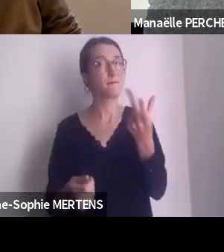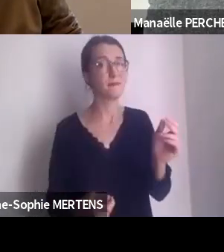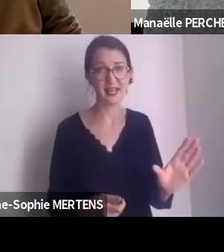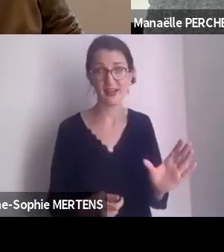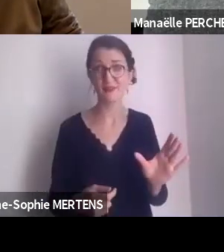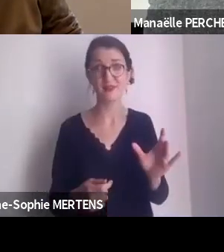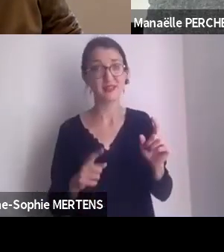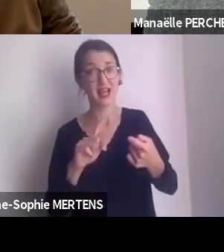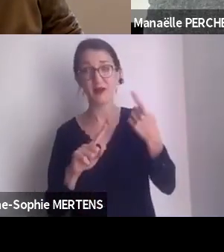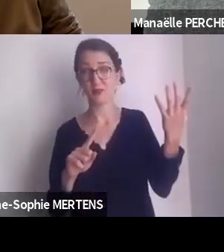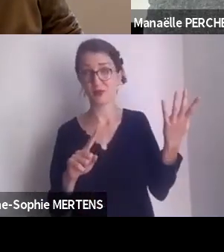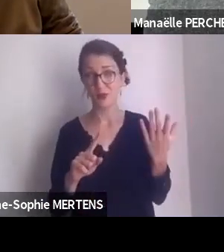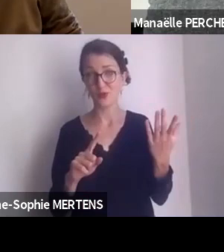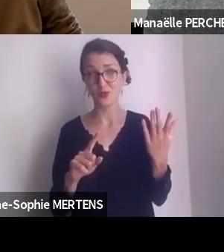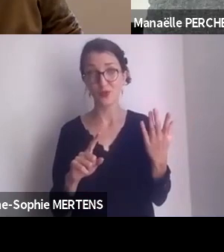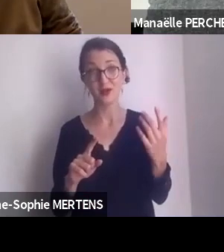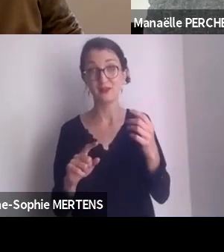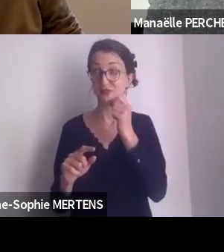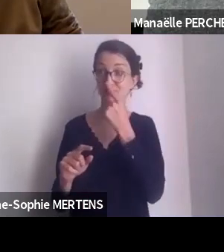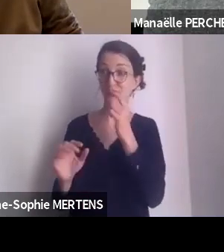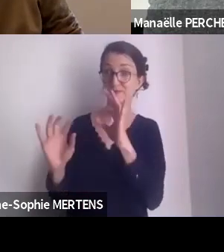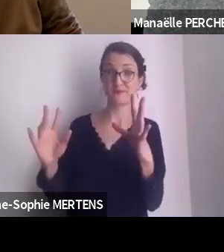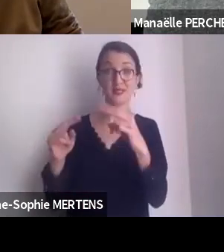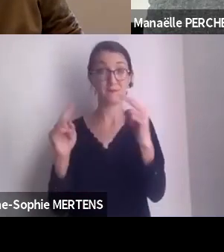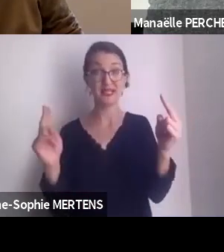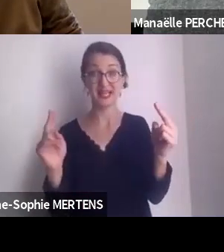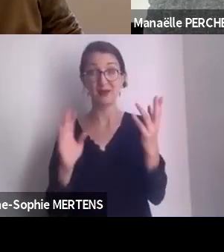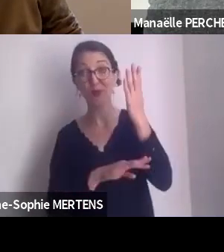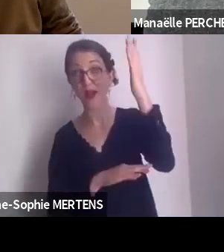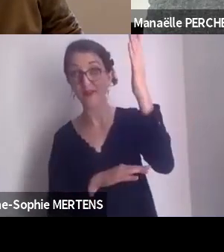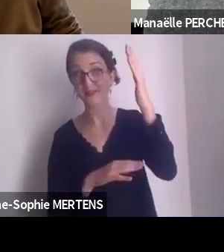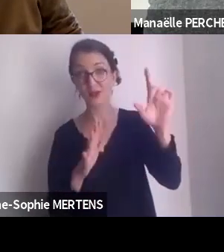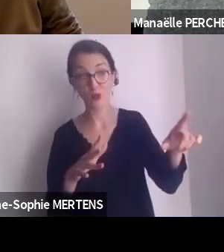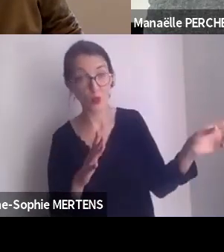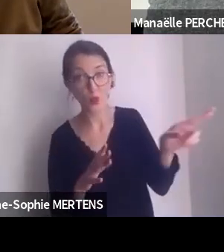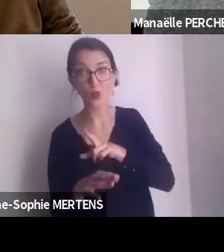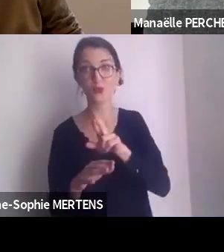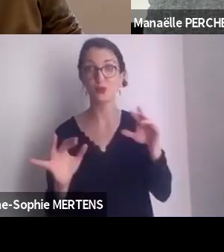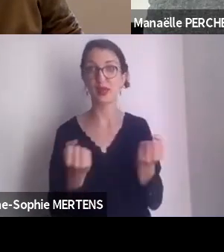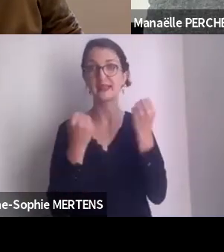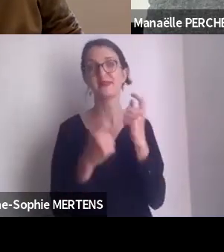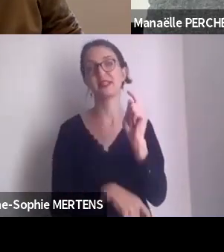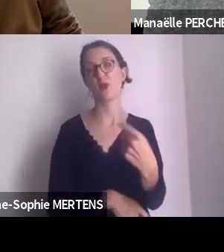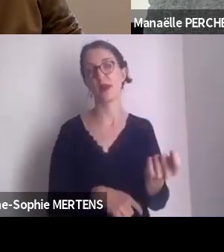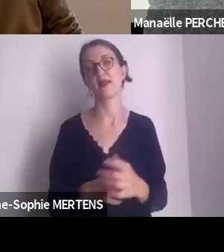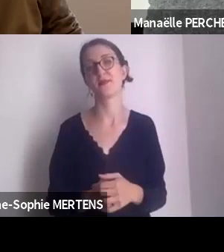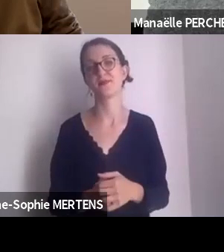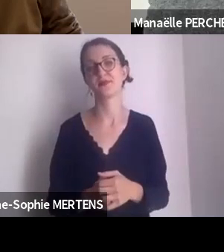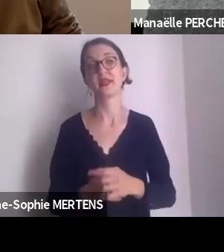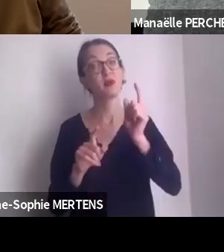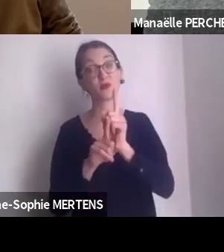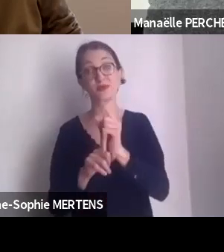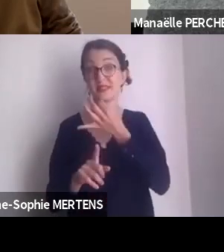une passerelle pour retrouver une activité normale. Et puis ce que nous dit Wimanity, c'est que ça nous donne l'occasion d'observer et découvrir